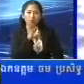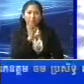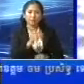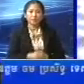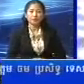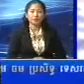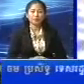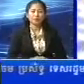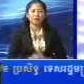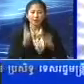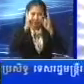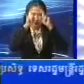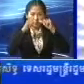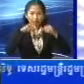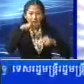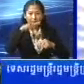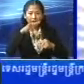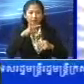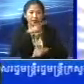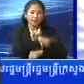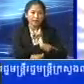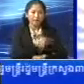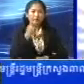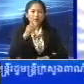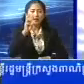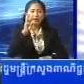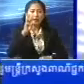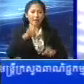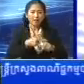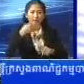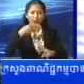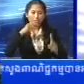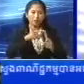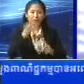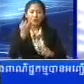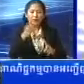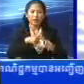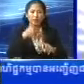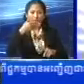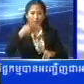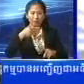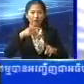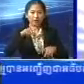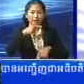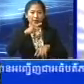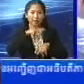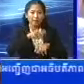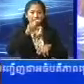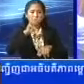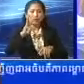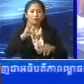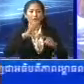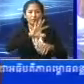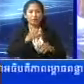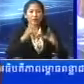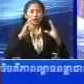ដែរអាយដាមបន្តទៀតថាចាប់ពីថ្ងៃទី3កញ្ញានេះដល់ថ្ងៃទី7កញ្ញានៅខេត្តសៀមរាបកម្ពុជានឹងធ្វើជាម្ចាស់ផ្ទះនៃ